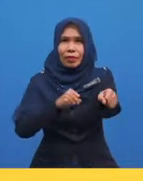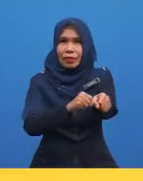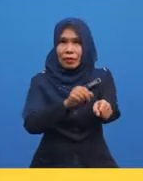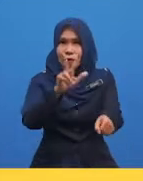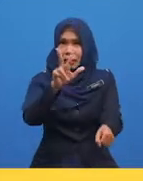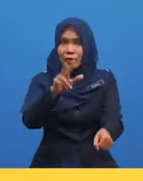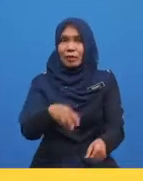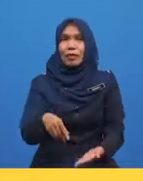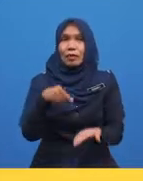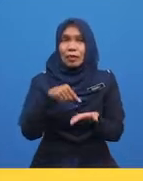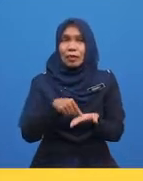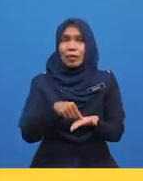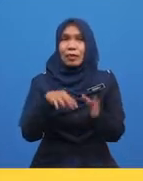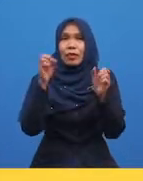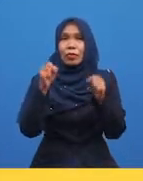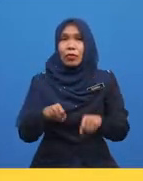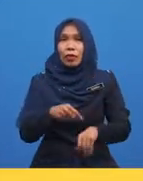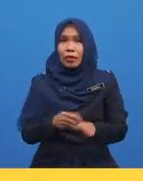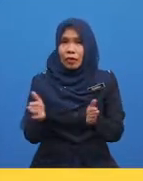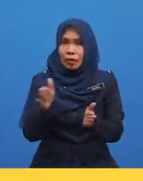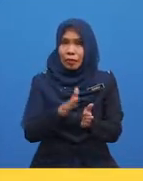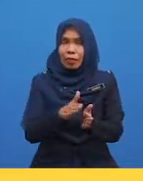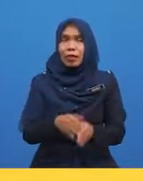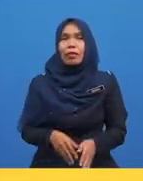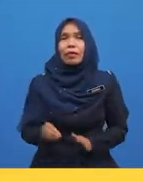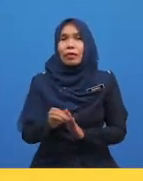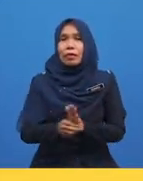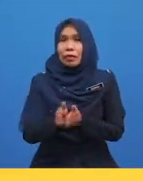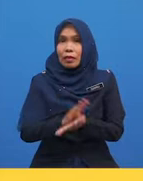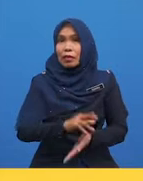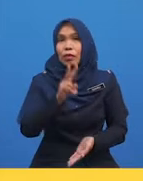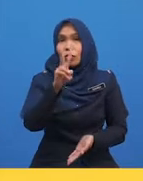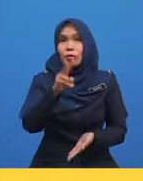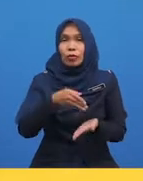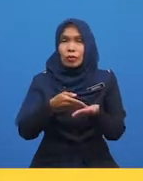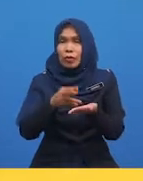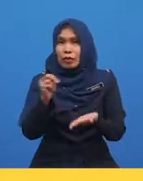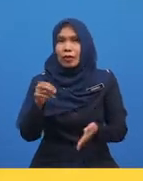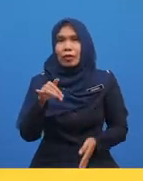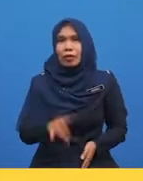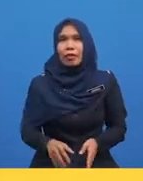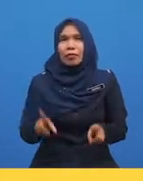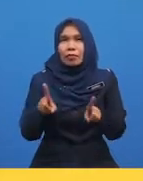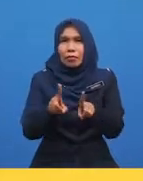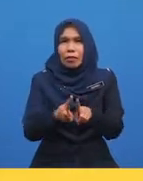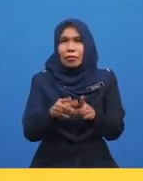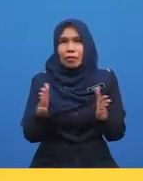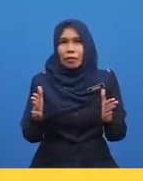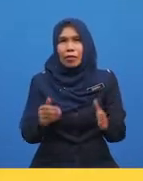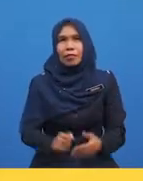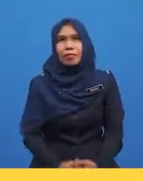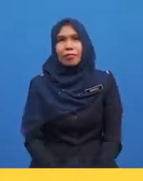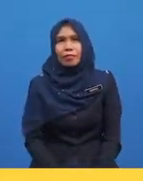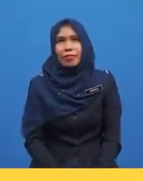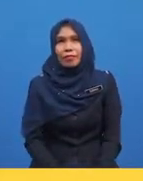Segitiga ini boleh dilipat menjadi 2 bahagian yang sama besarlah.